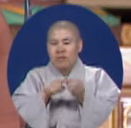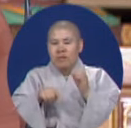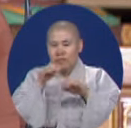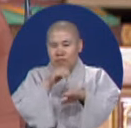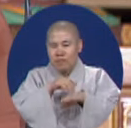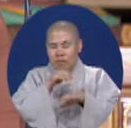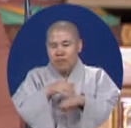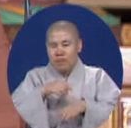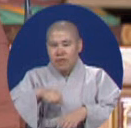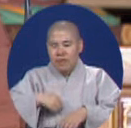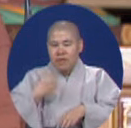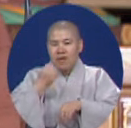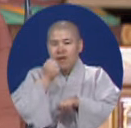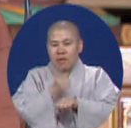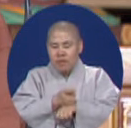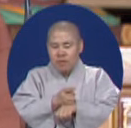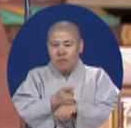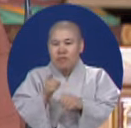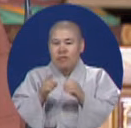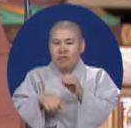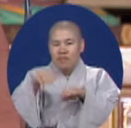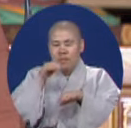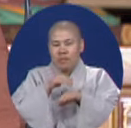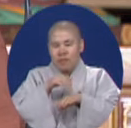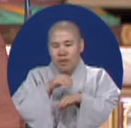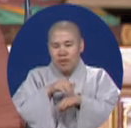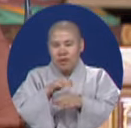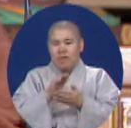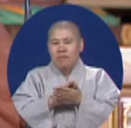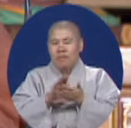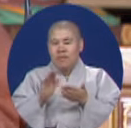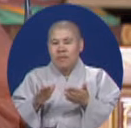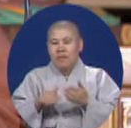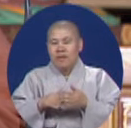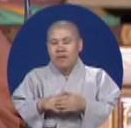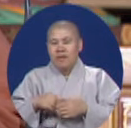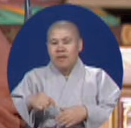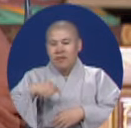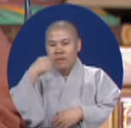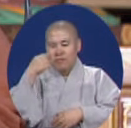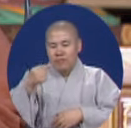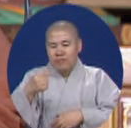그걸 자성문 수행이라고 그래요. 자성문 수행. 그 다음에